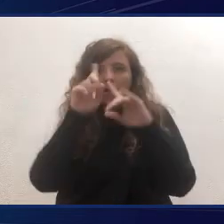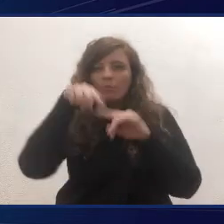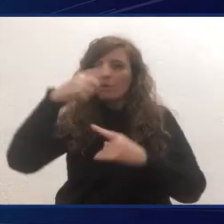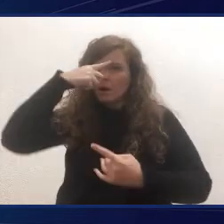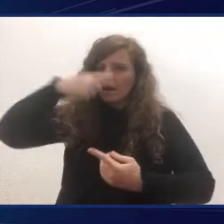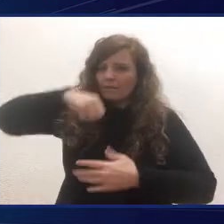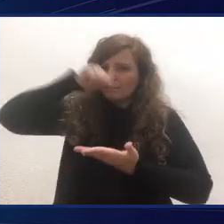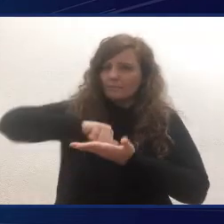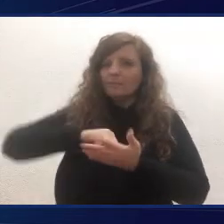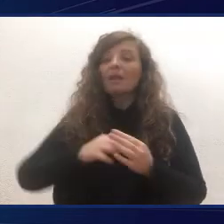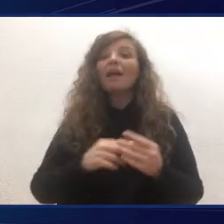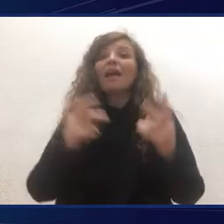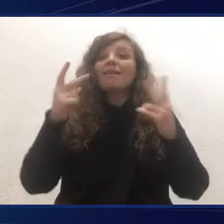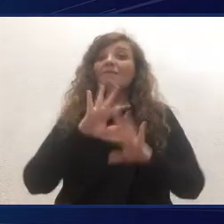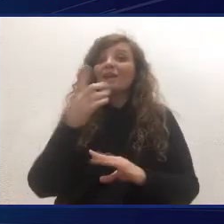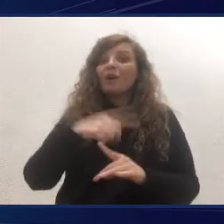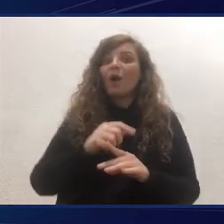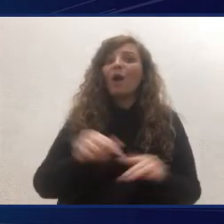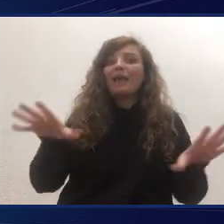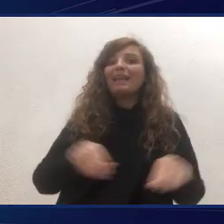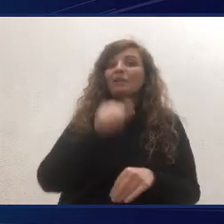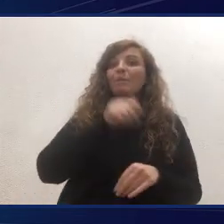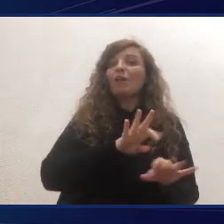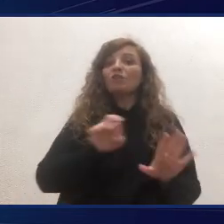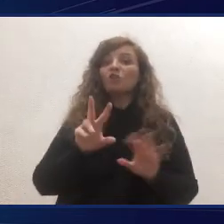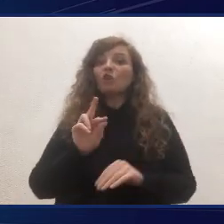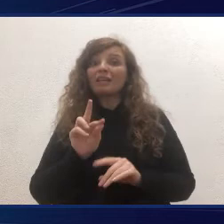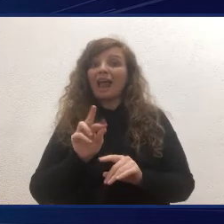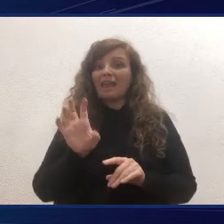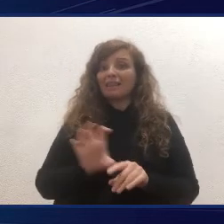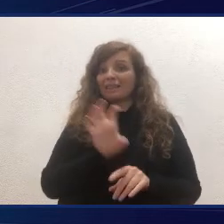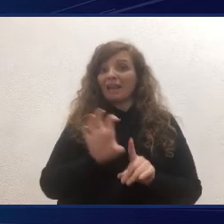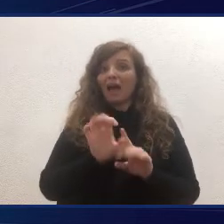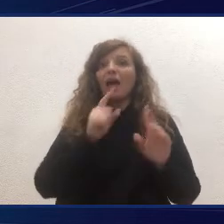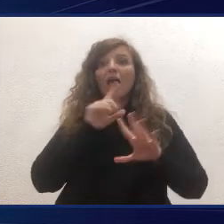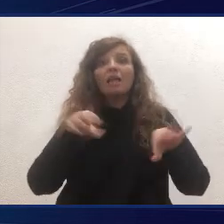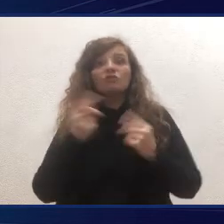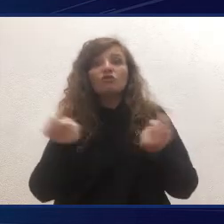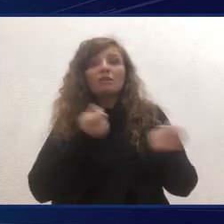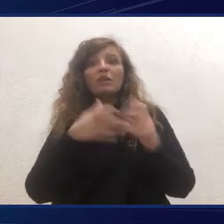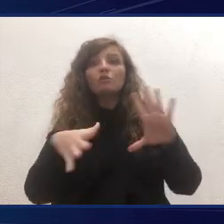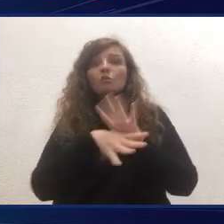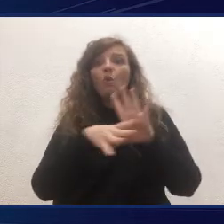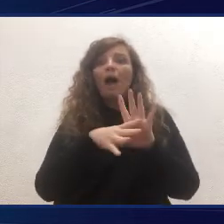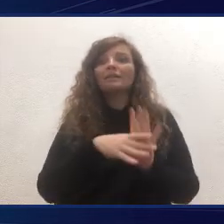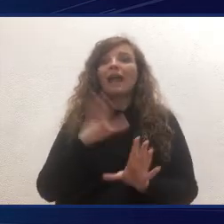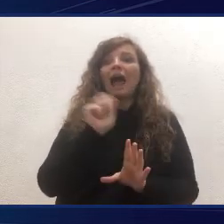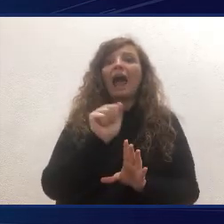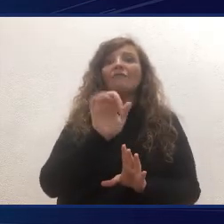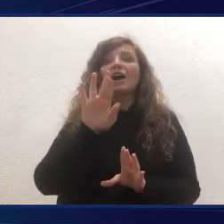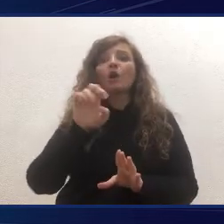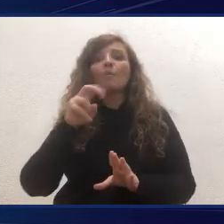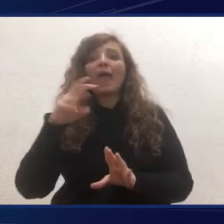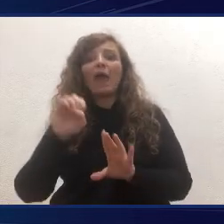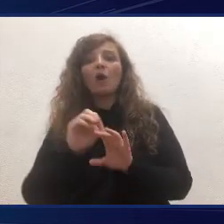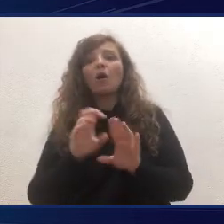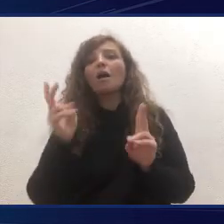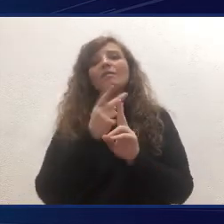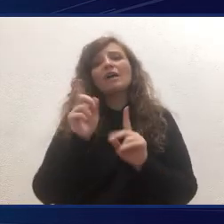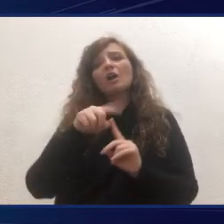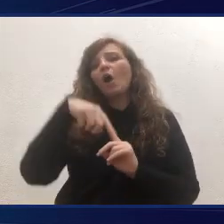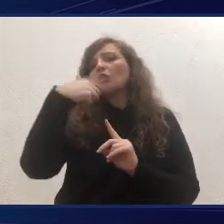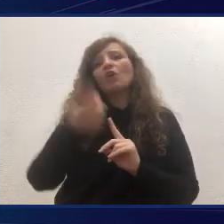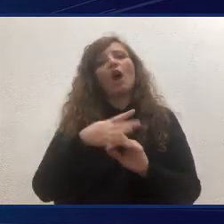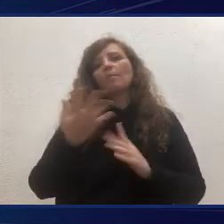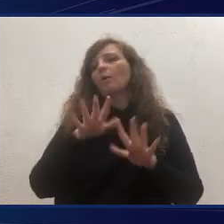e determinazione, infatti. Nei primi anni 30 iniziai a gestire lo sviluppo di un team Alfa Romeo, che